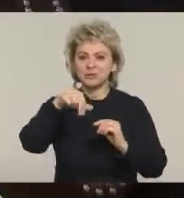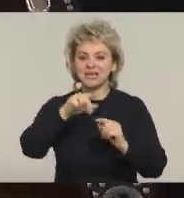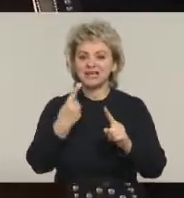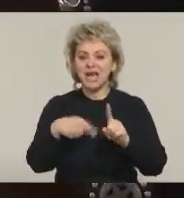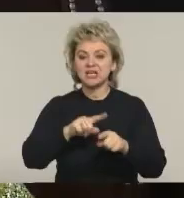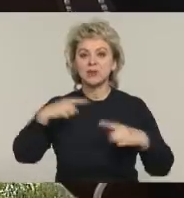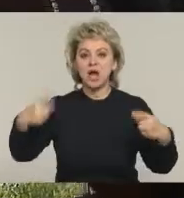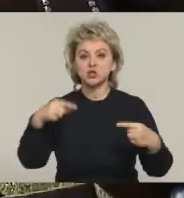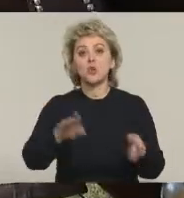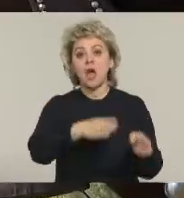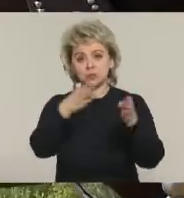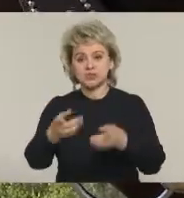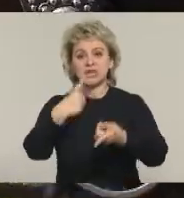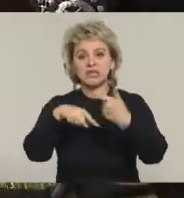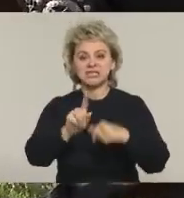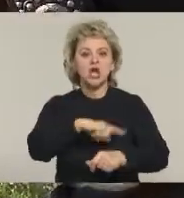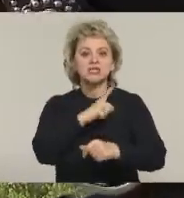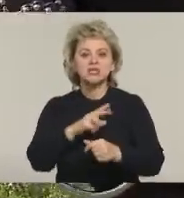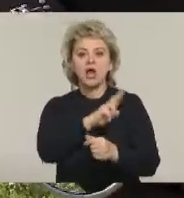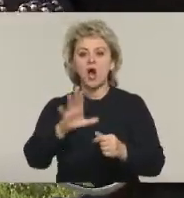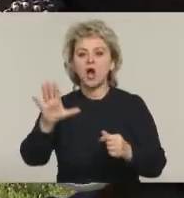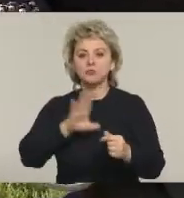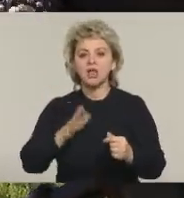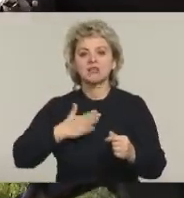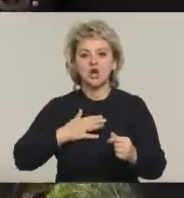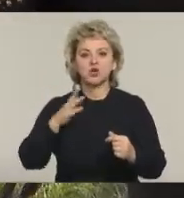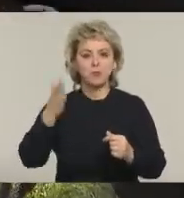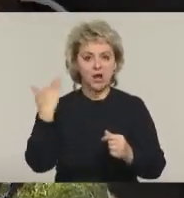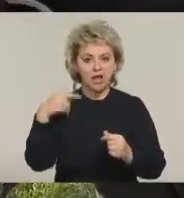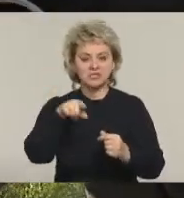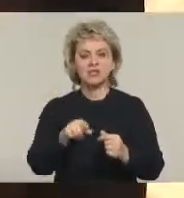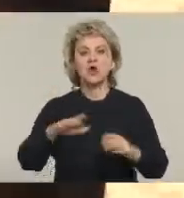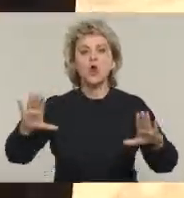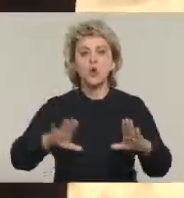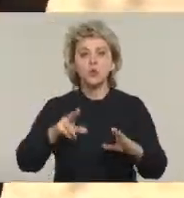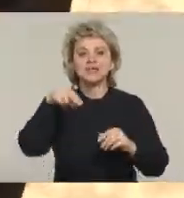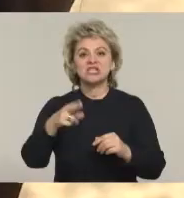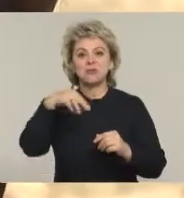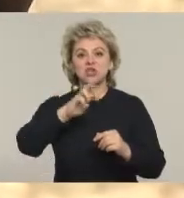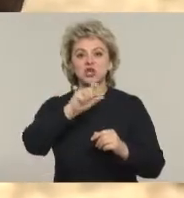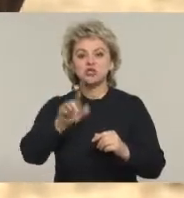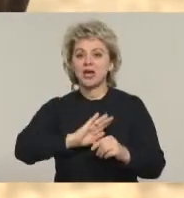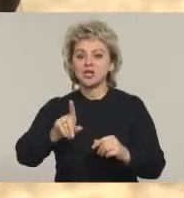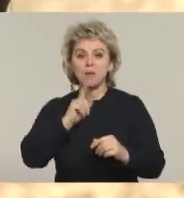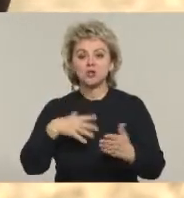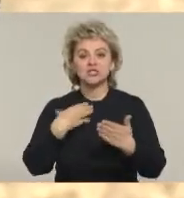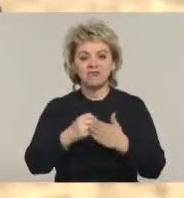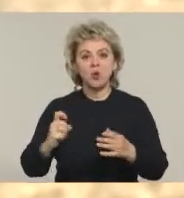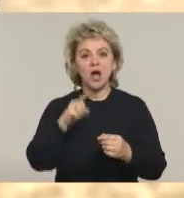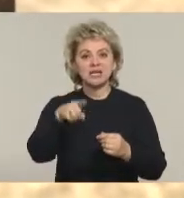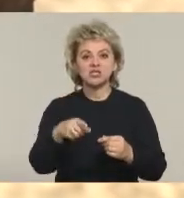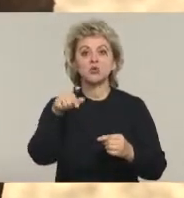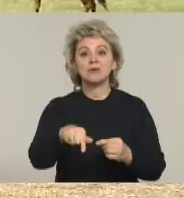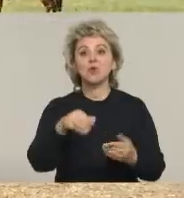колесе, и он его опустил назад. Вот как бы сила какая была у наших прадедов. Кстати, конь Петра Дмитриченко не моложе своего хозяина.